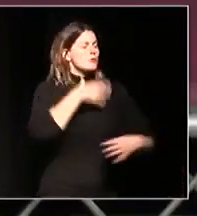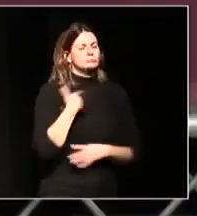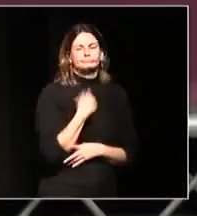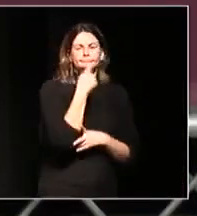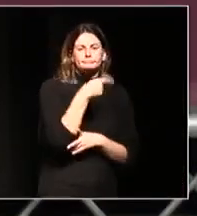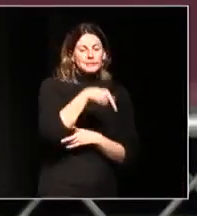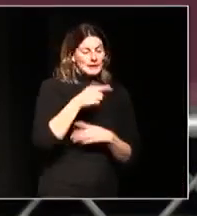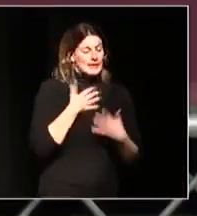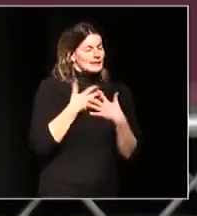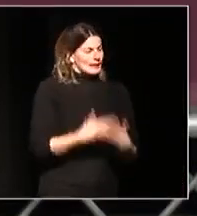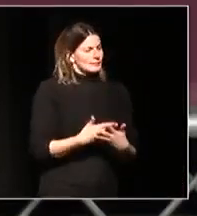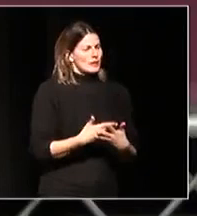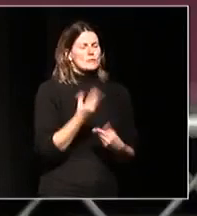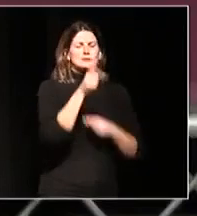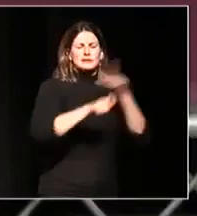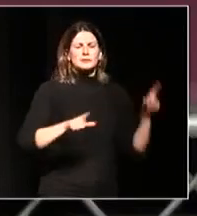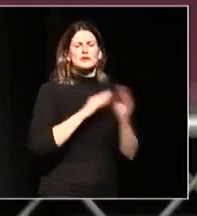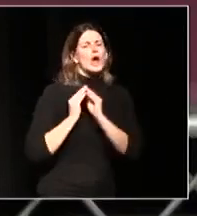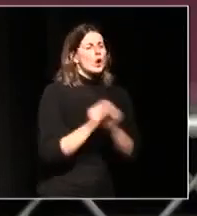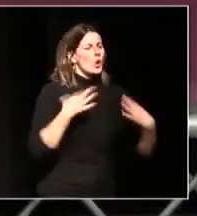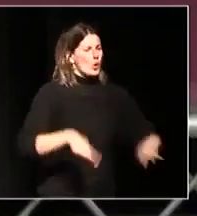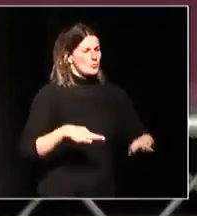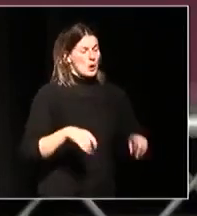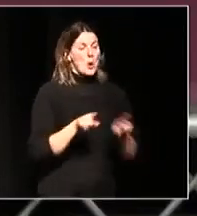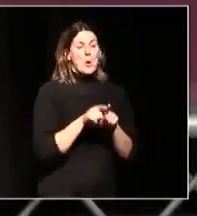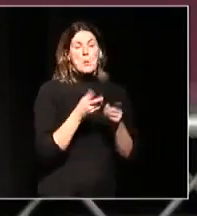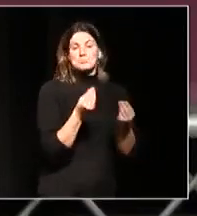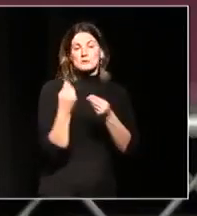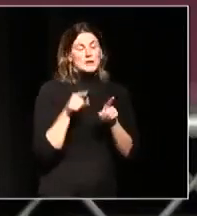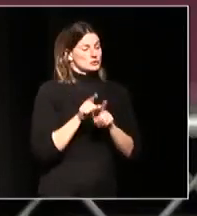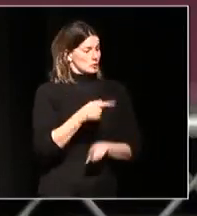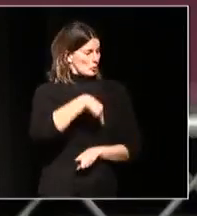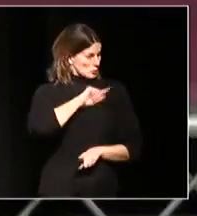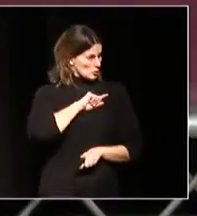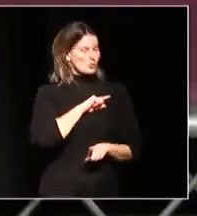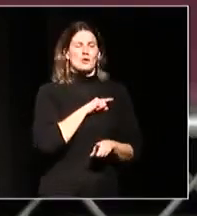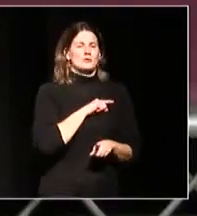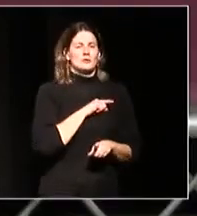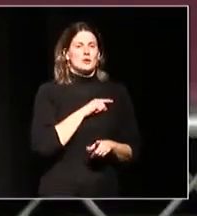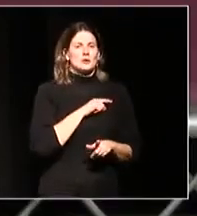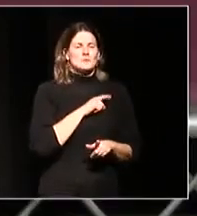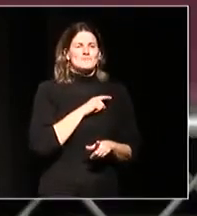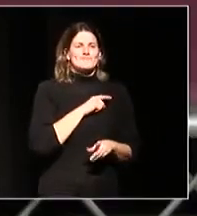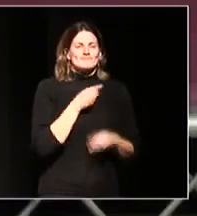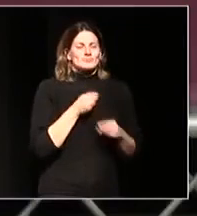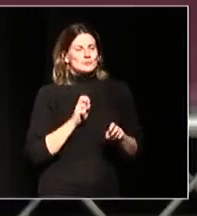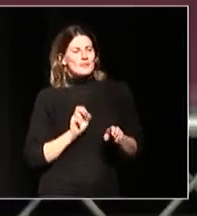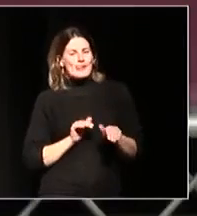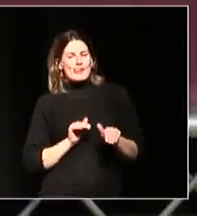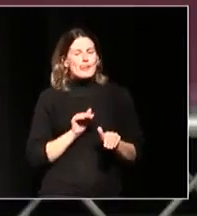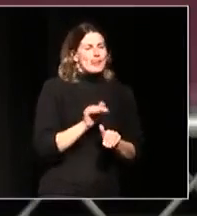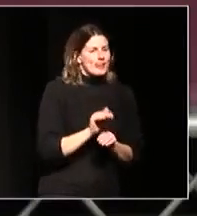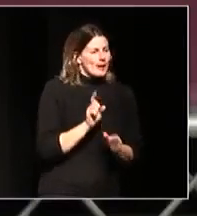que aquesta candidatura està plena de gent comuna i que moltes, com jo, no hauríem fet mai el pas, no hauríem fet mai el